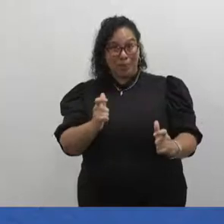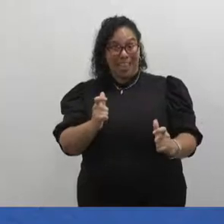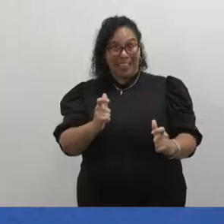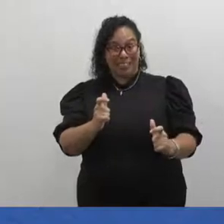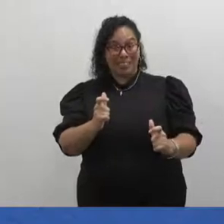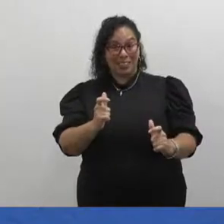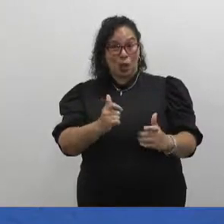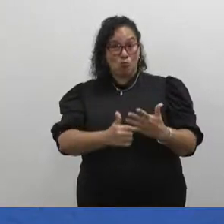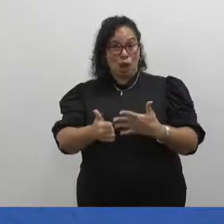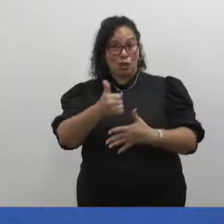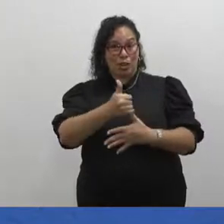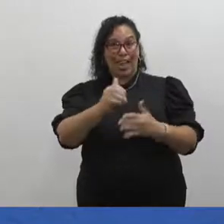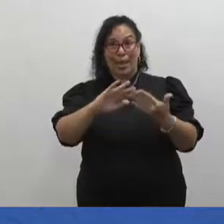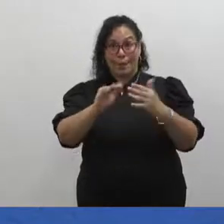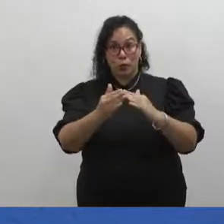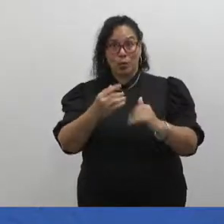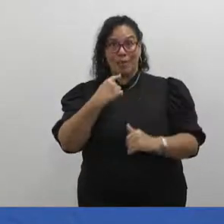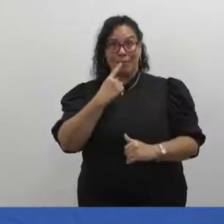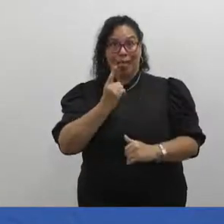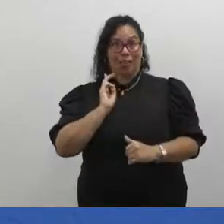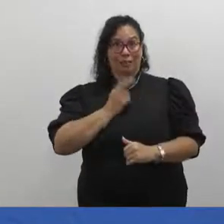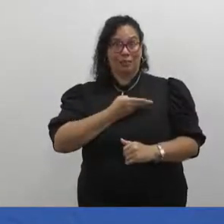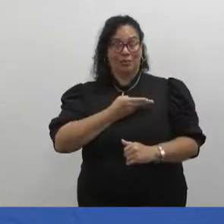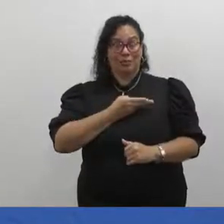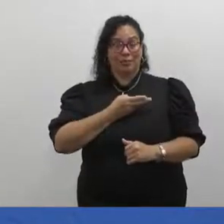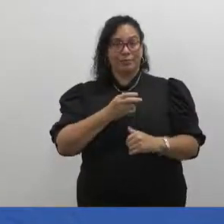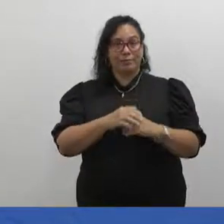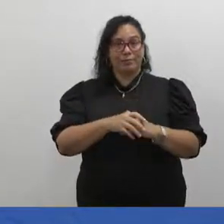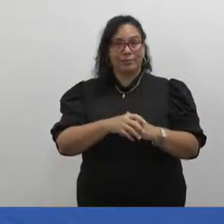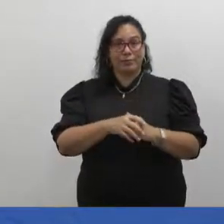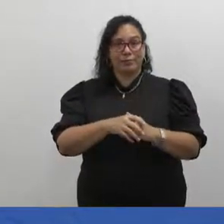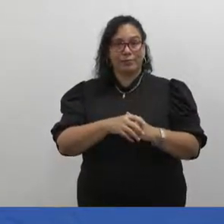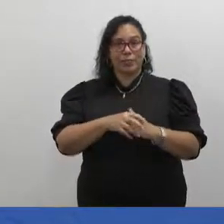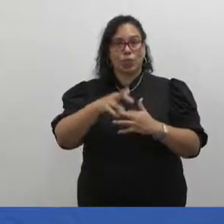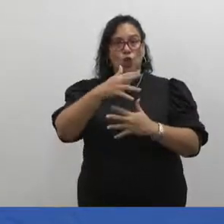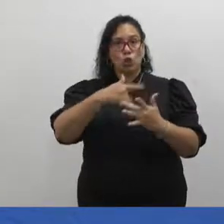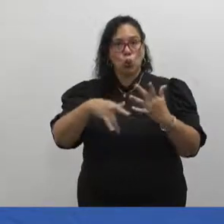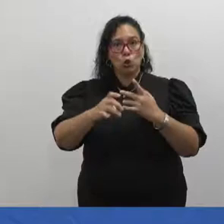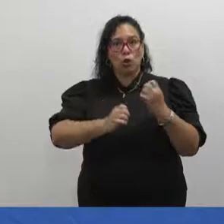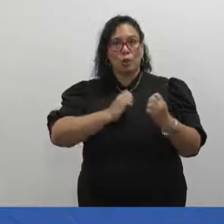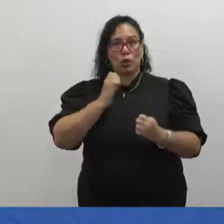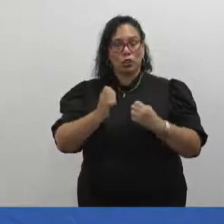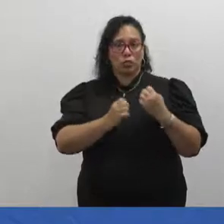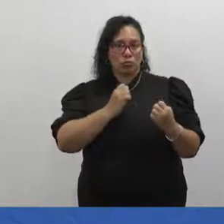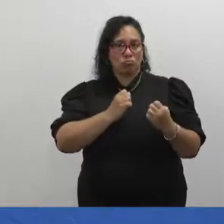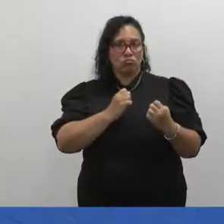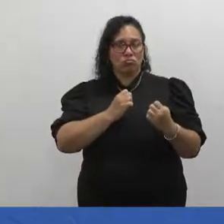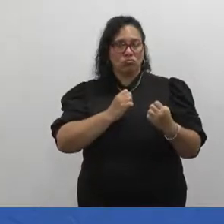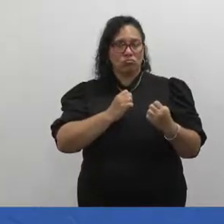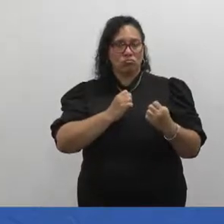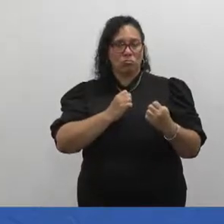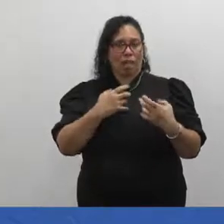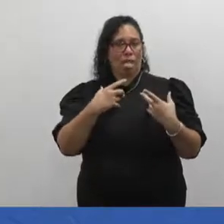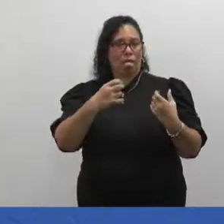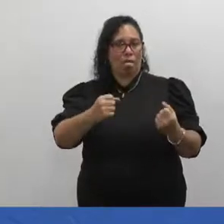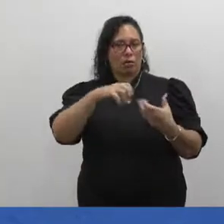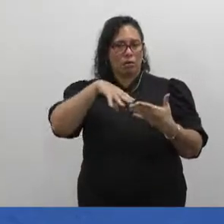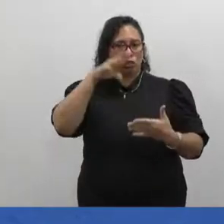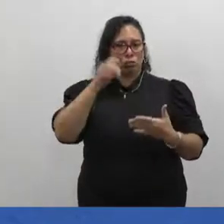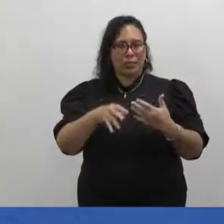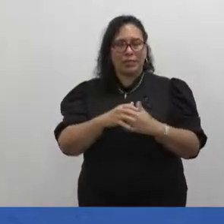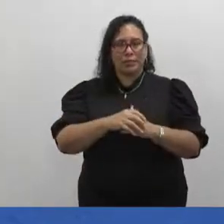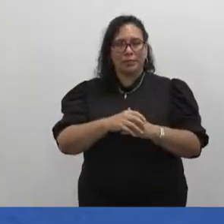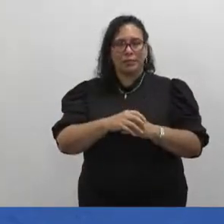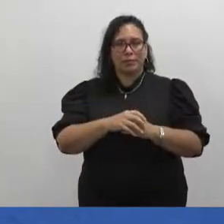sực đây tất cả thông muối rồi bỏ dương ăn được phiếm chấm bon muối rồi bỏ dương cứ bẹp phòn từ